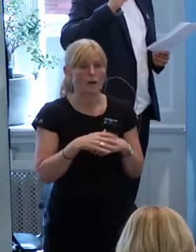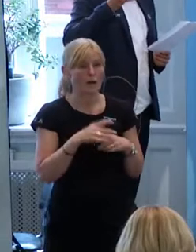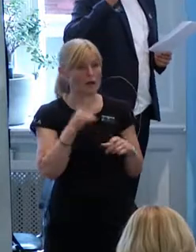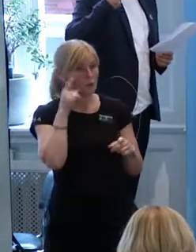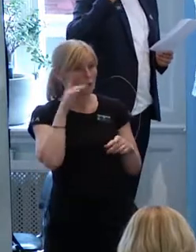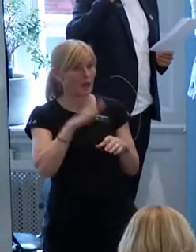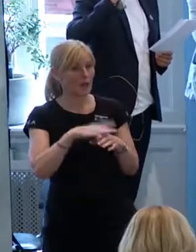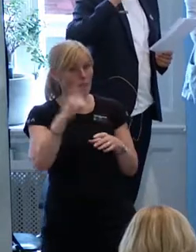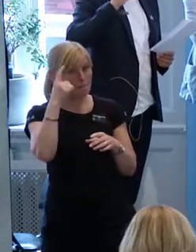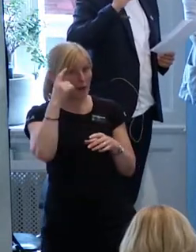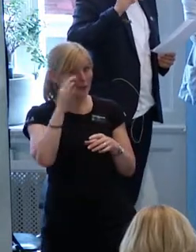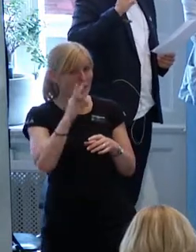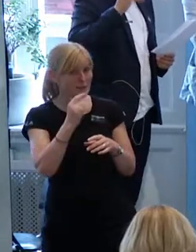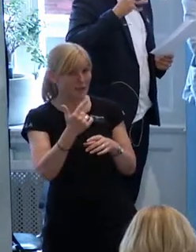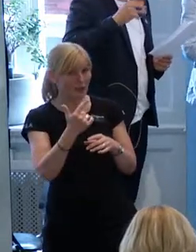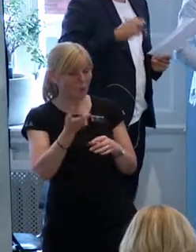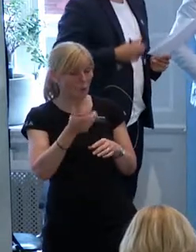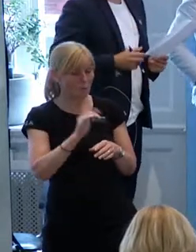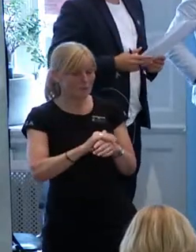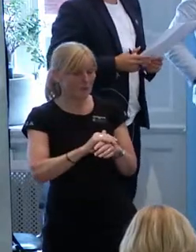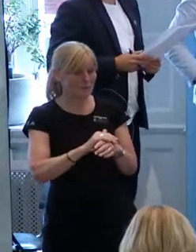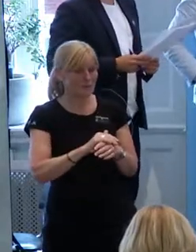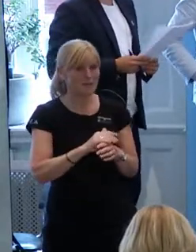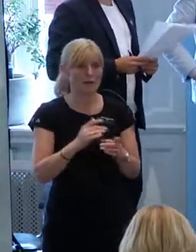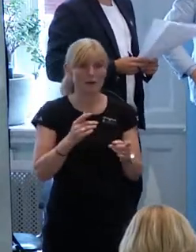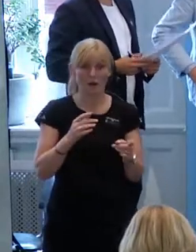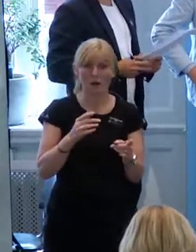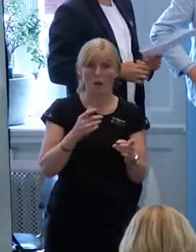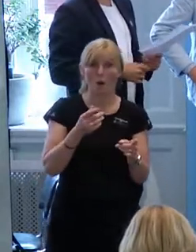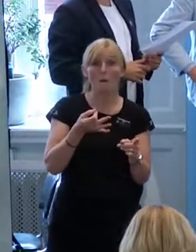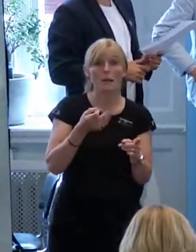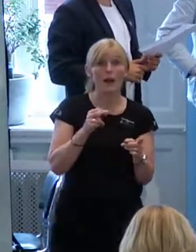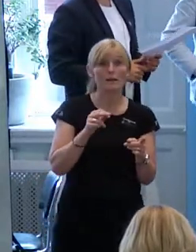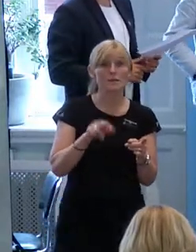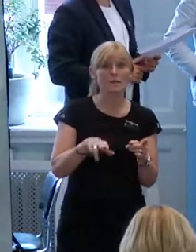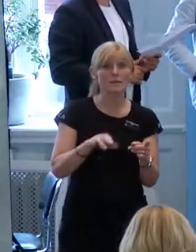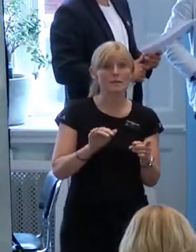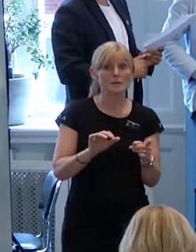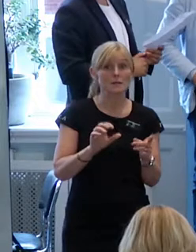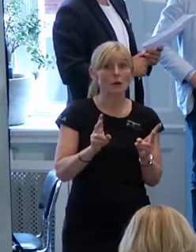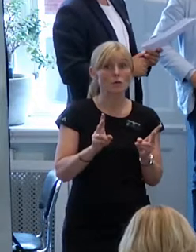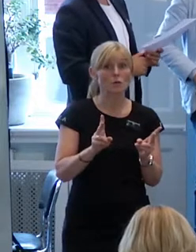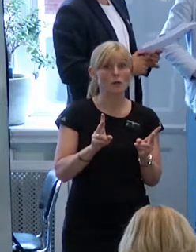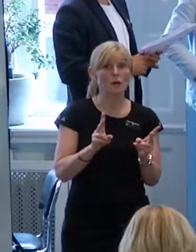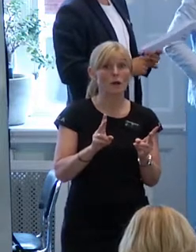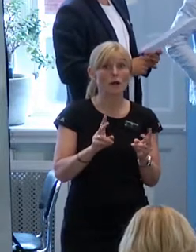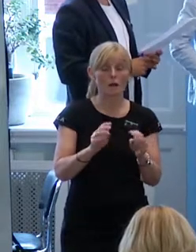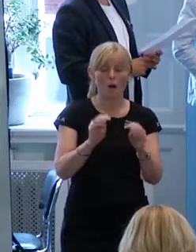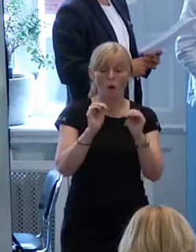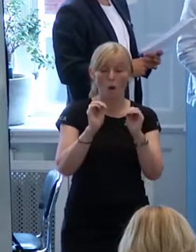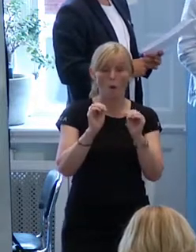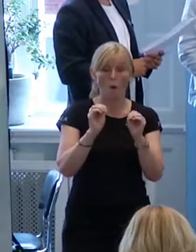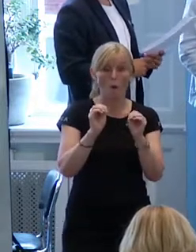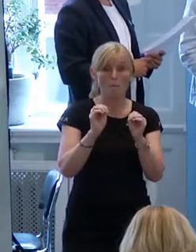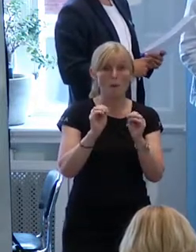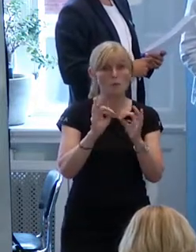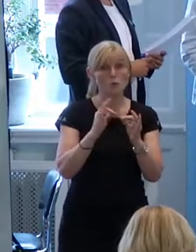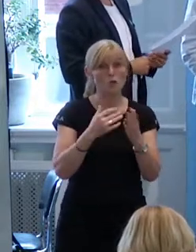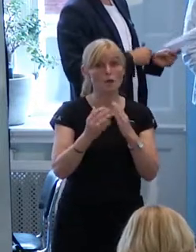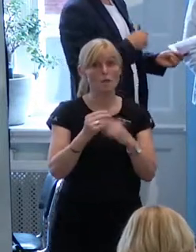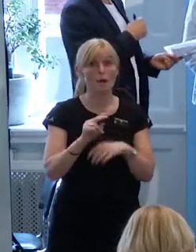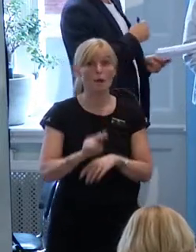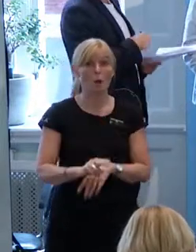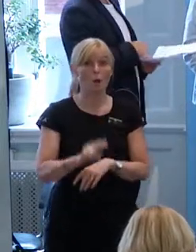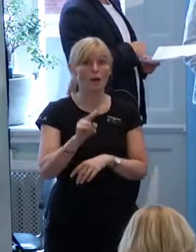lite inne på mindset och kompetens. Har vi den? Och praxis också. Och praxis. Mm. Det har ju en konkret, förhoppningsvis konkret